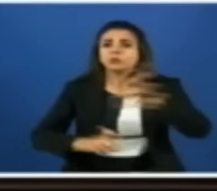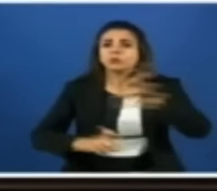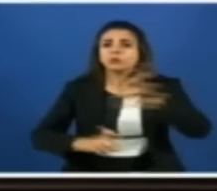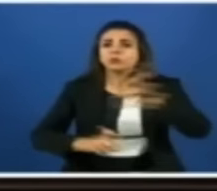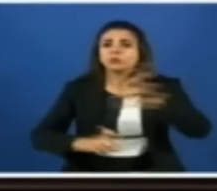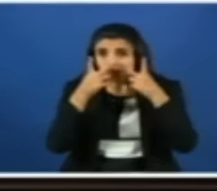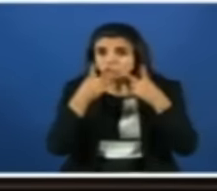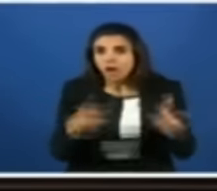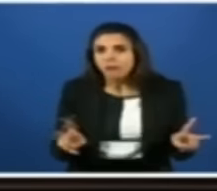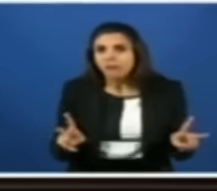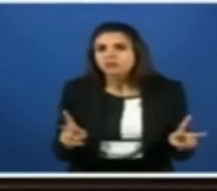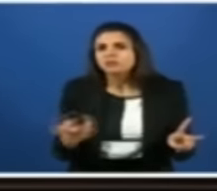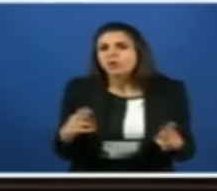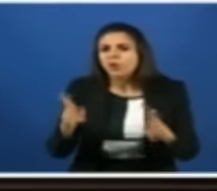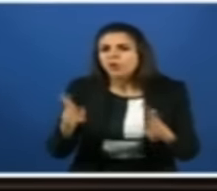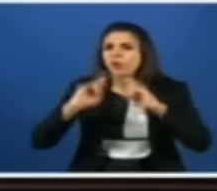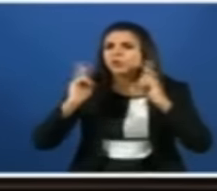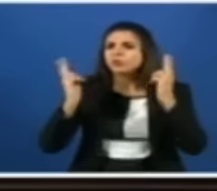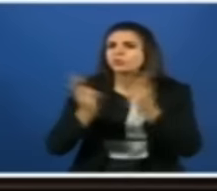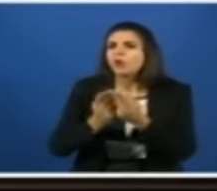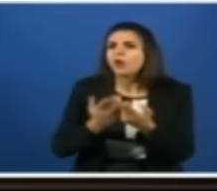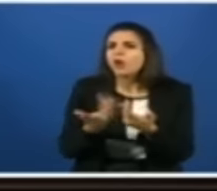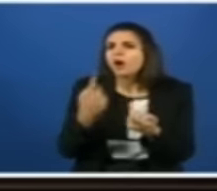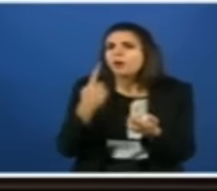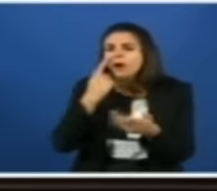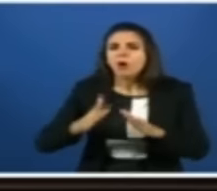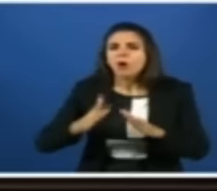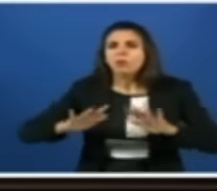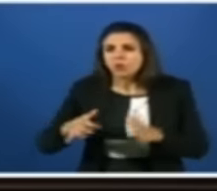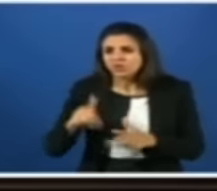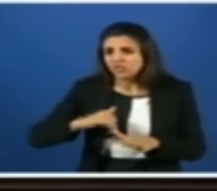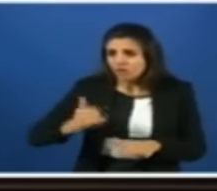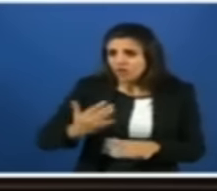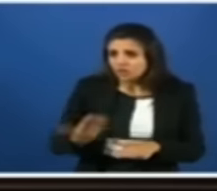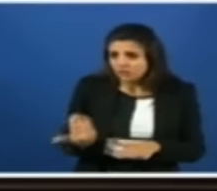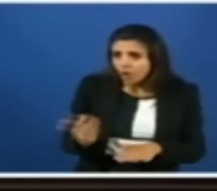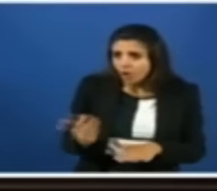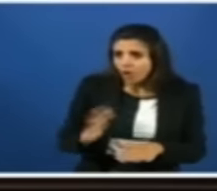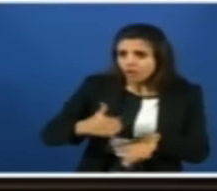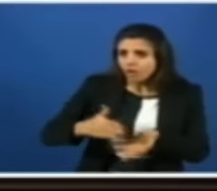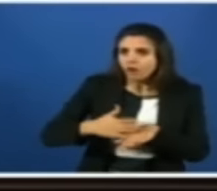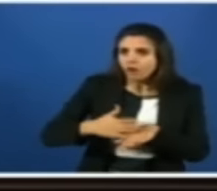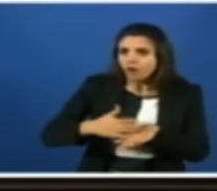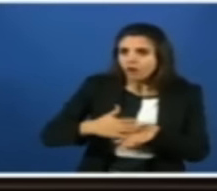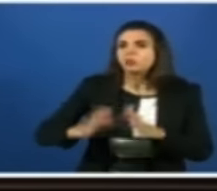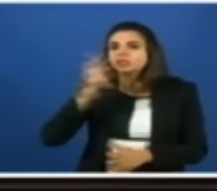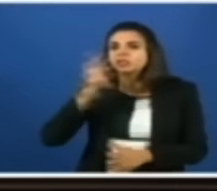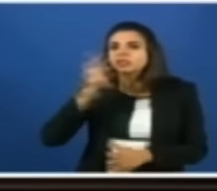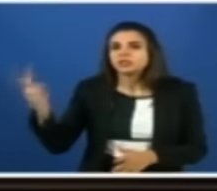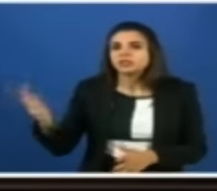ve dünyanın zaten düzeni gittikçe bozuluyor.